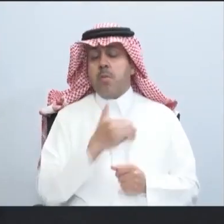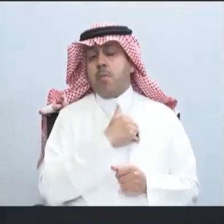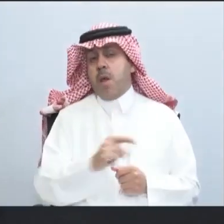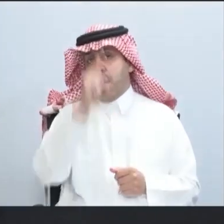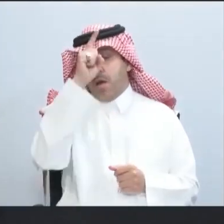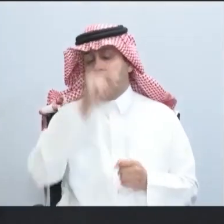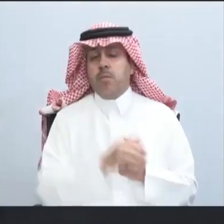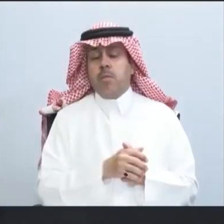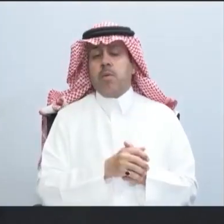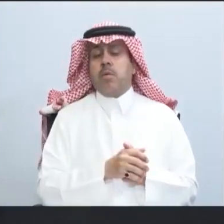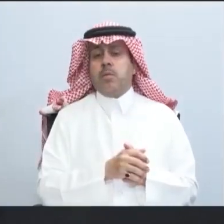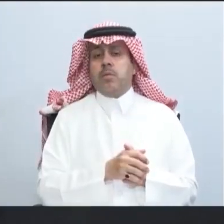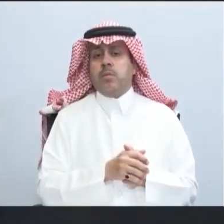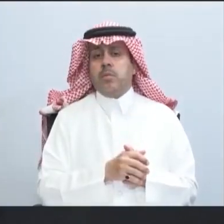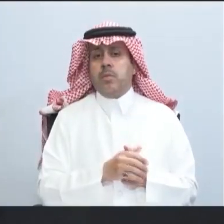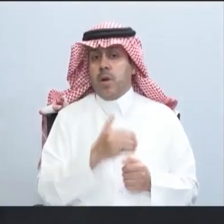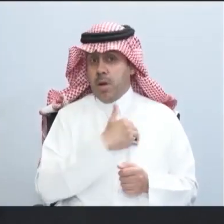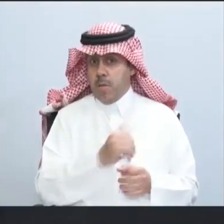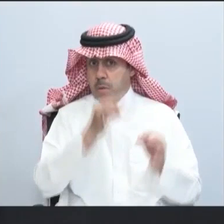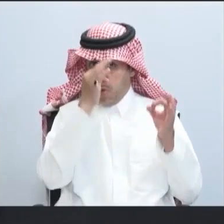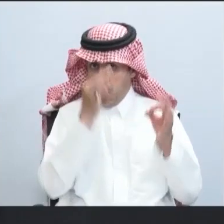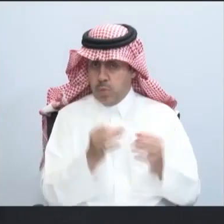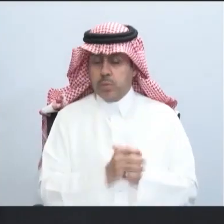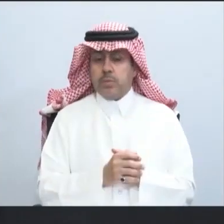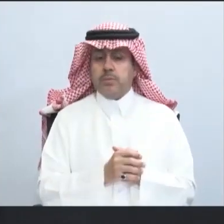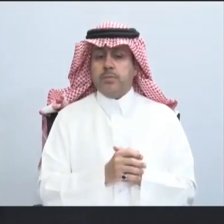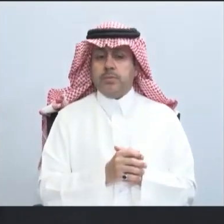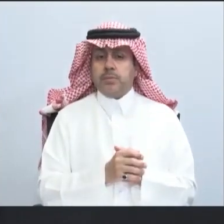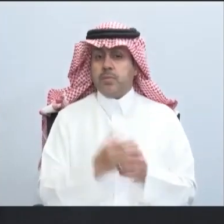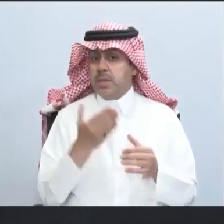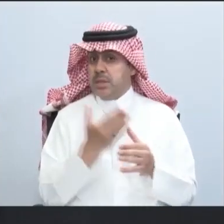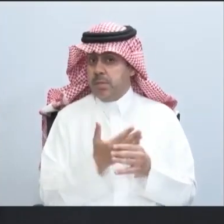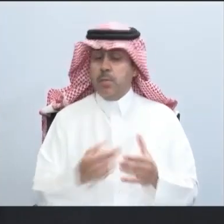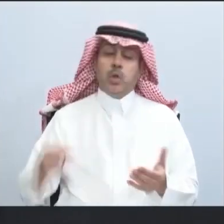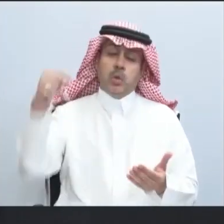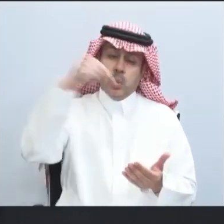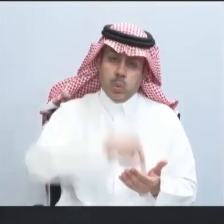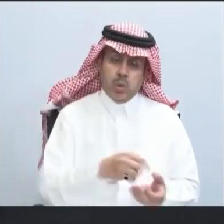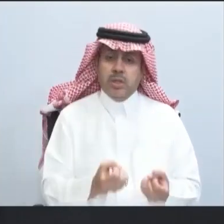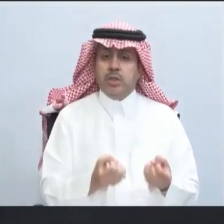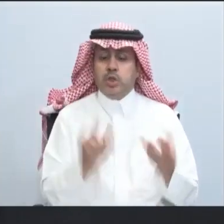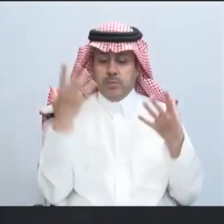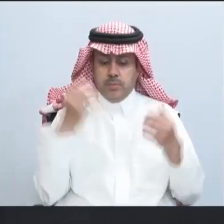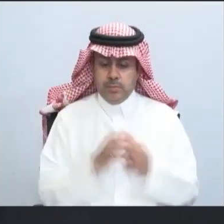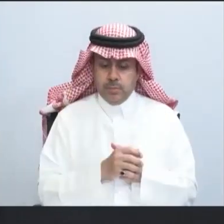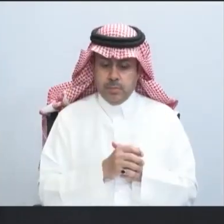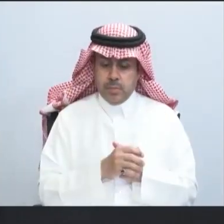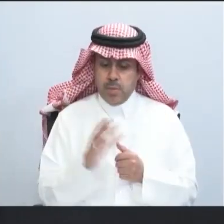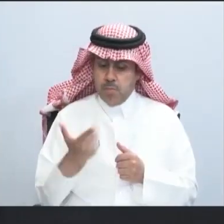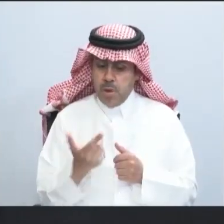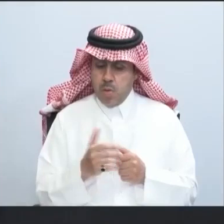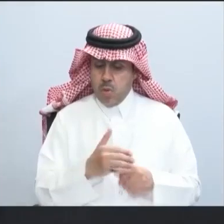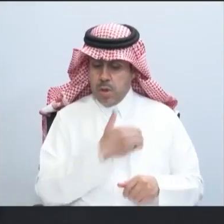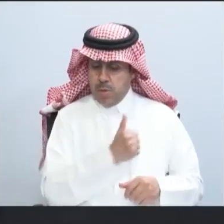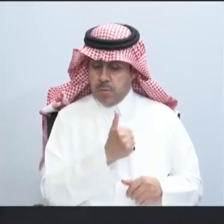واتى على الايمان كاملا هذا الايمان سبب لدخول الجنه ما هذا الايمان الذي كسب لدخول الجنه